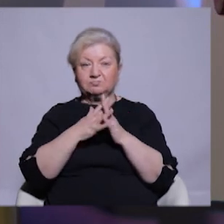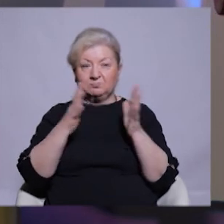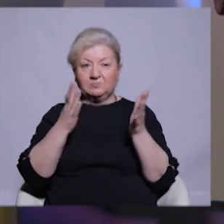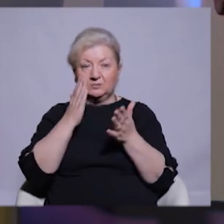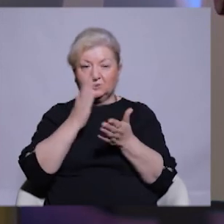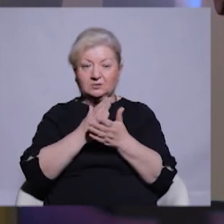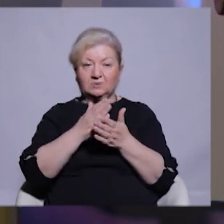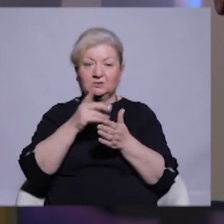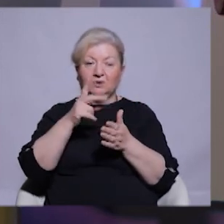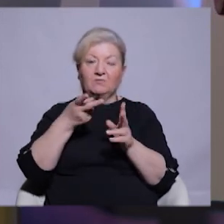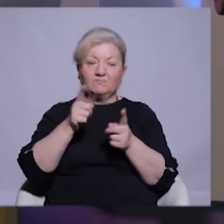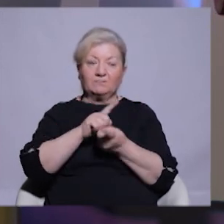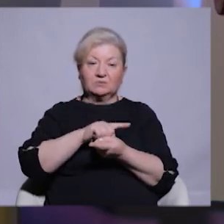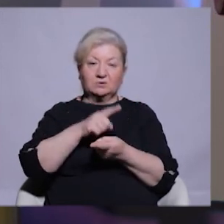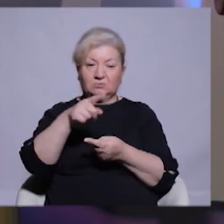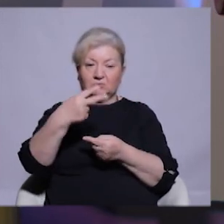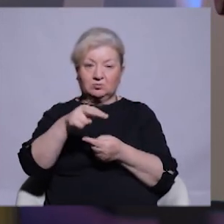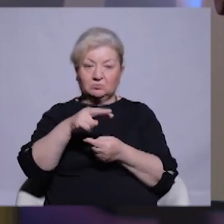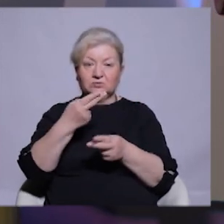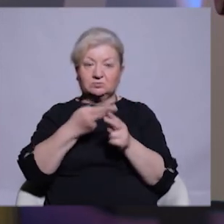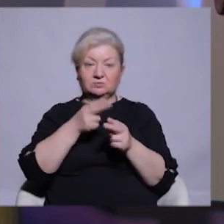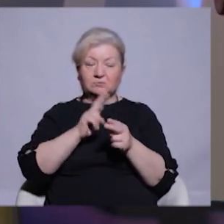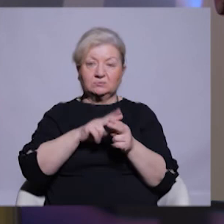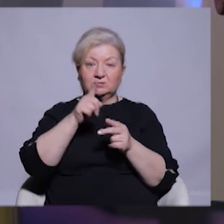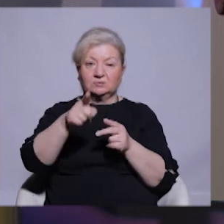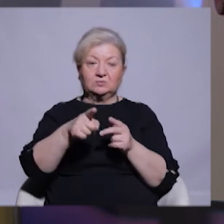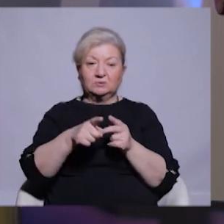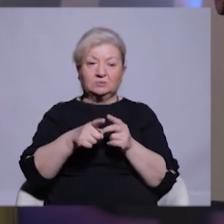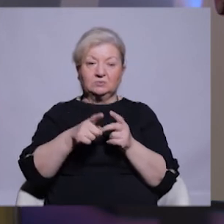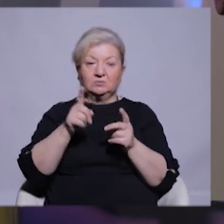არის მეტი ვიდრე 20 და ამრიგად აი ეს ლოგიკური